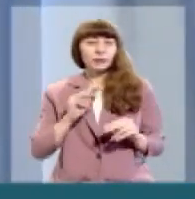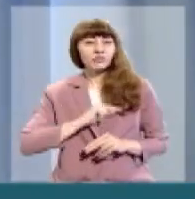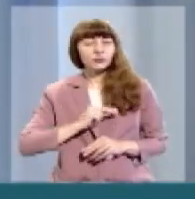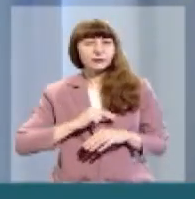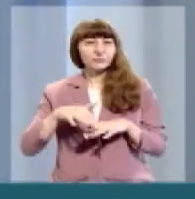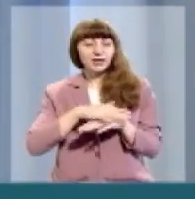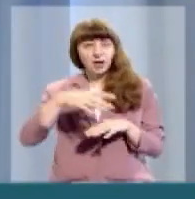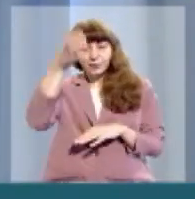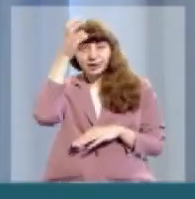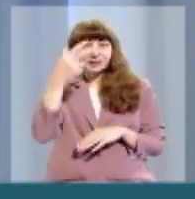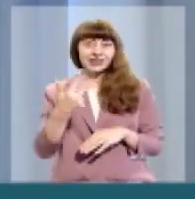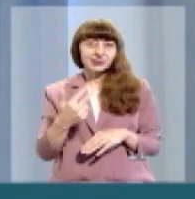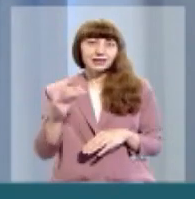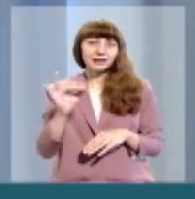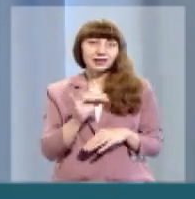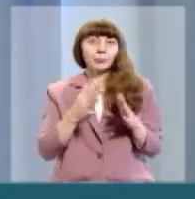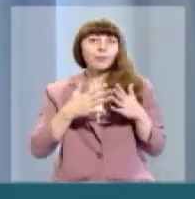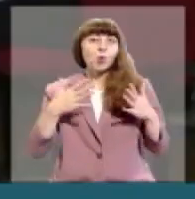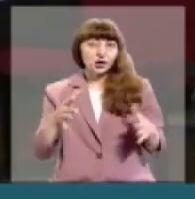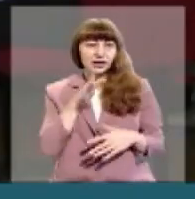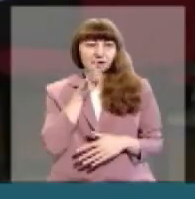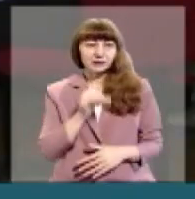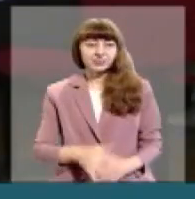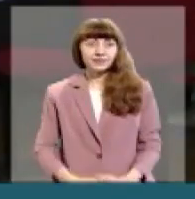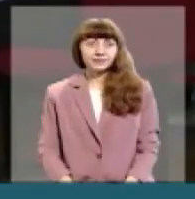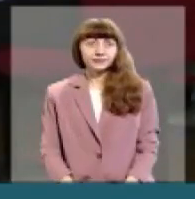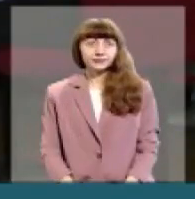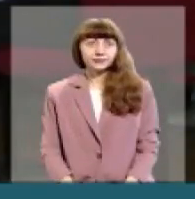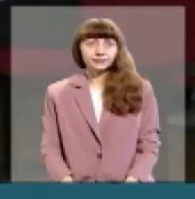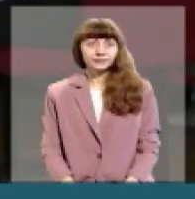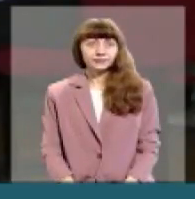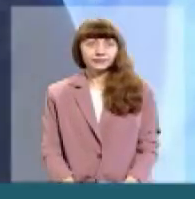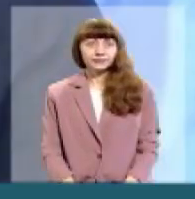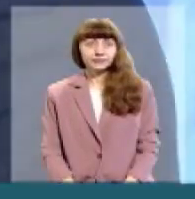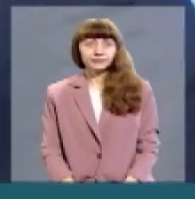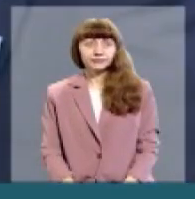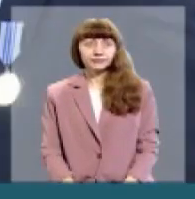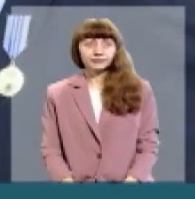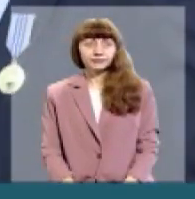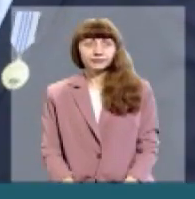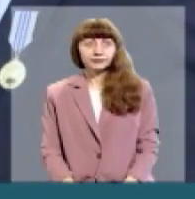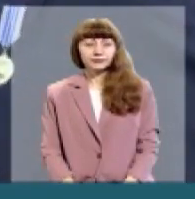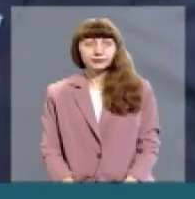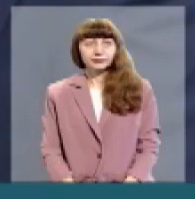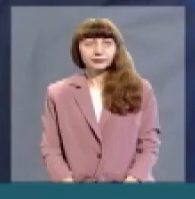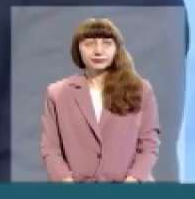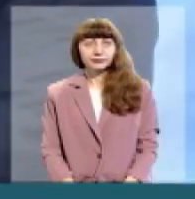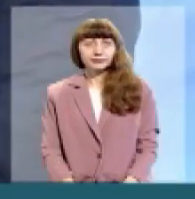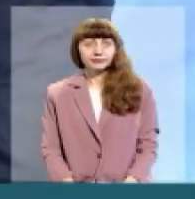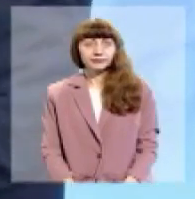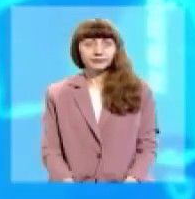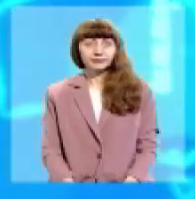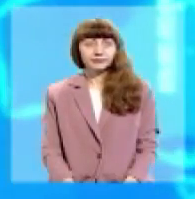да көп жыл еңбек еткен мұғалімдерді еңбек ардагері медалімен марапаттады. Айдана Манатқызы, Руслан Жабаев, Қостанай телеарнасы.